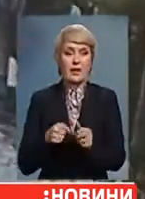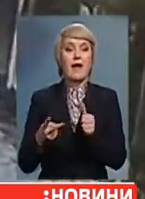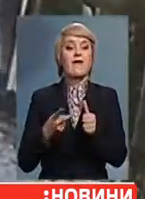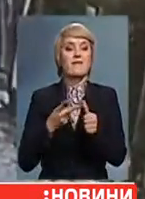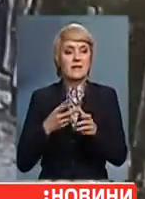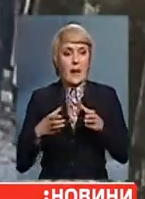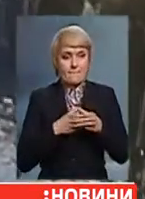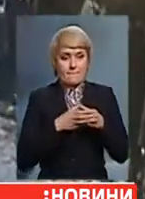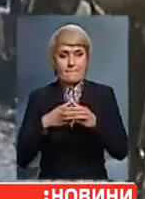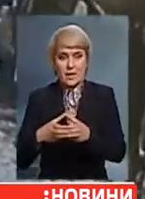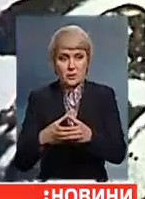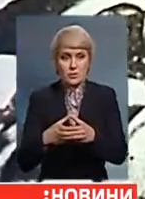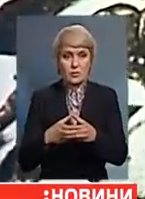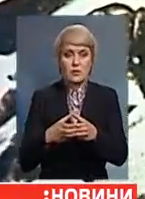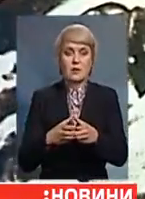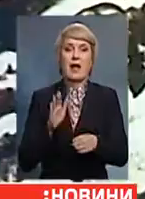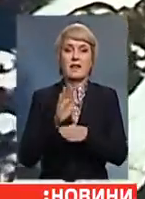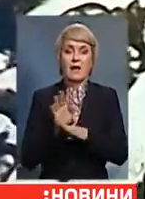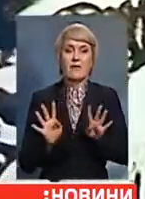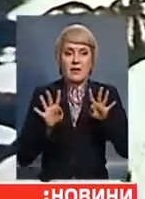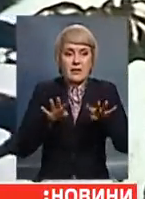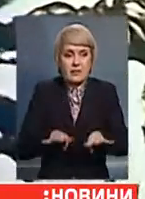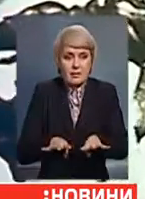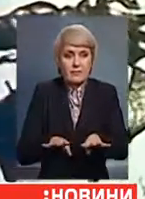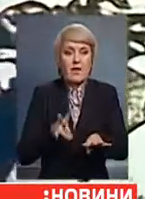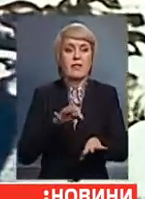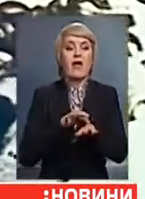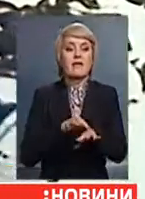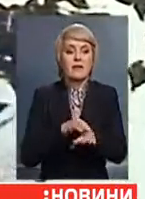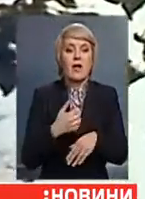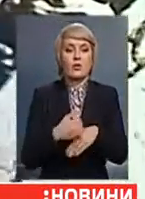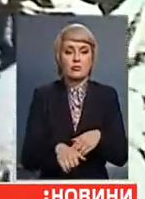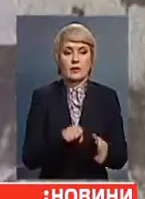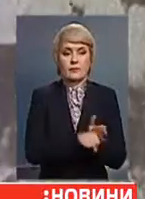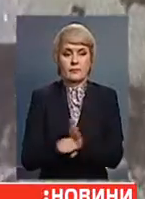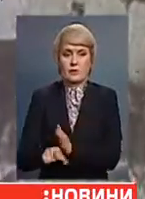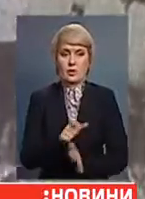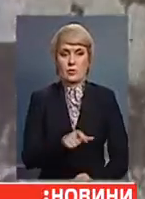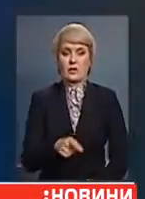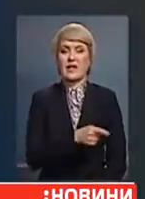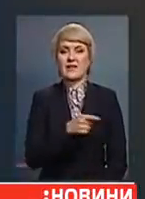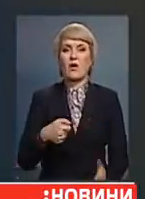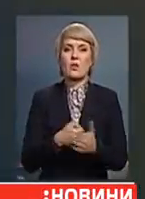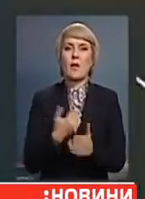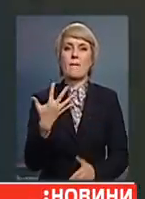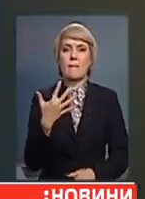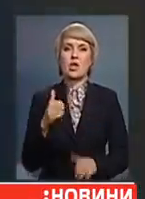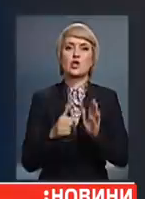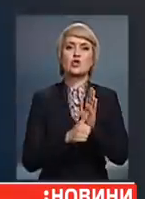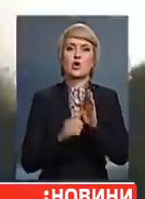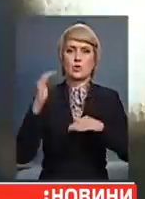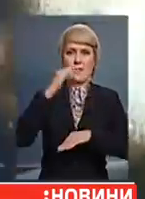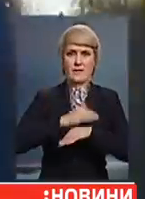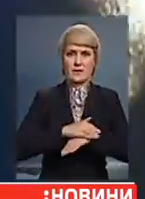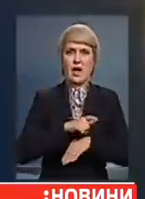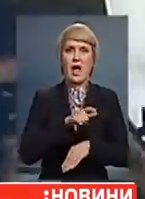партію заганяли туди і наказували лягати вже на тіла щойно розстріляних людей. Це тривало до 5-6 вечора. Потім